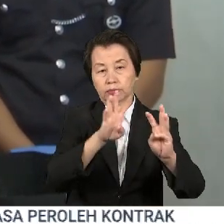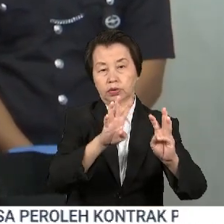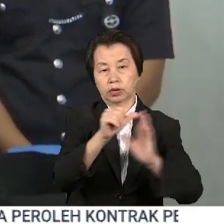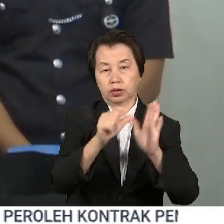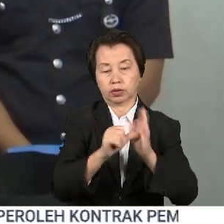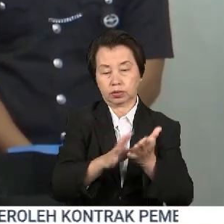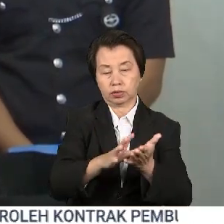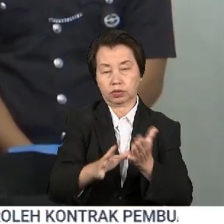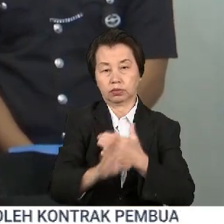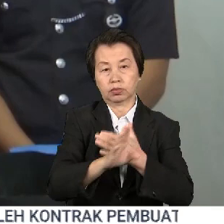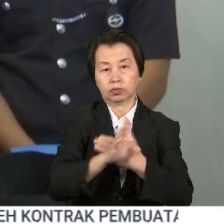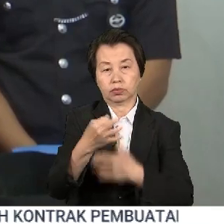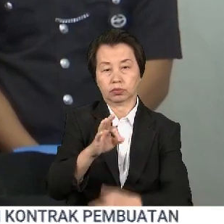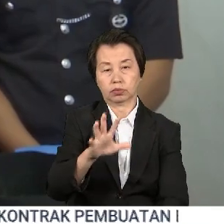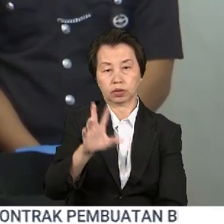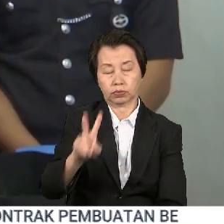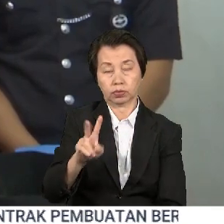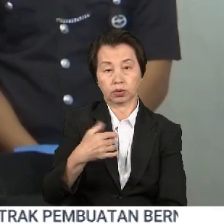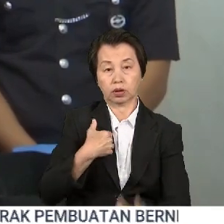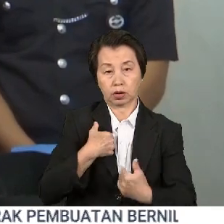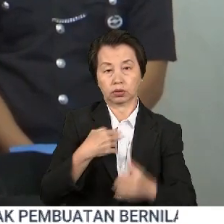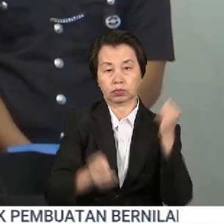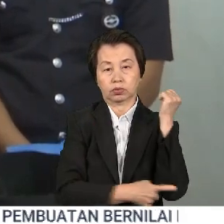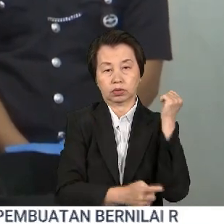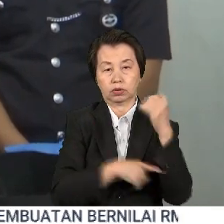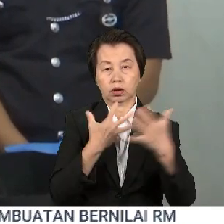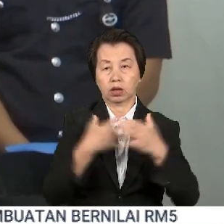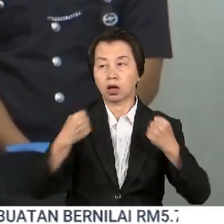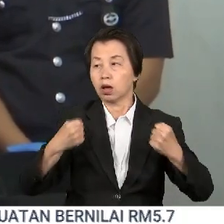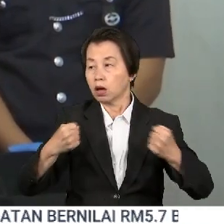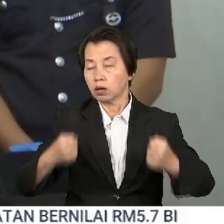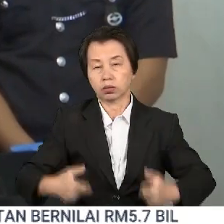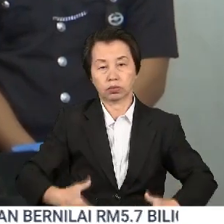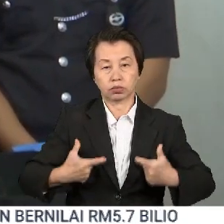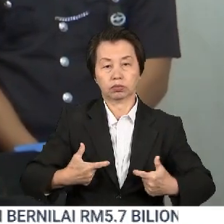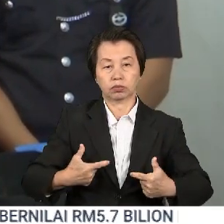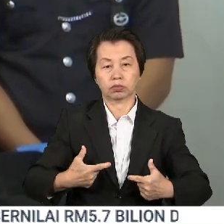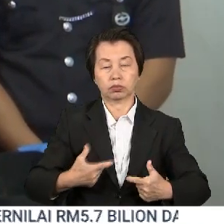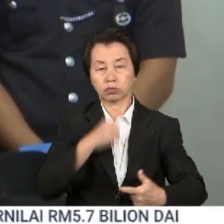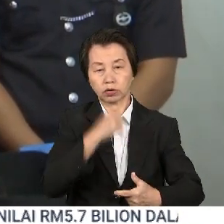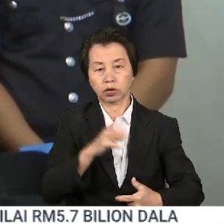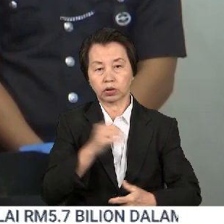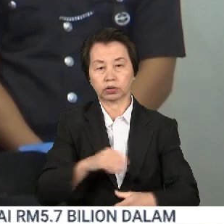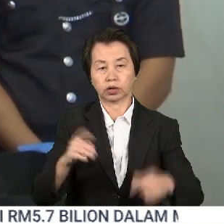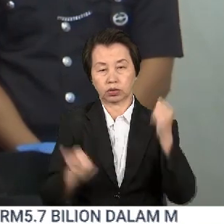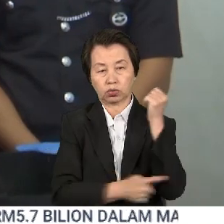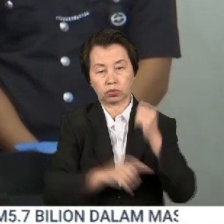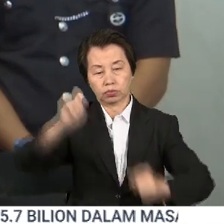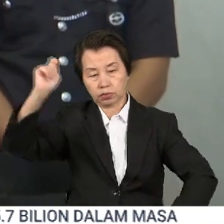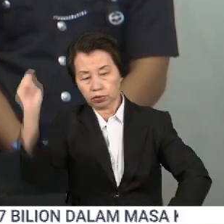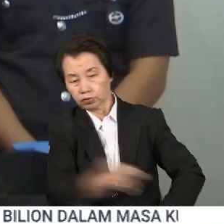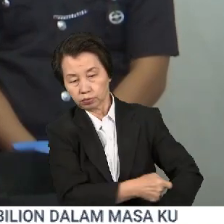Dadah Berbahaya 1952 yang memperuntukkan hukuman penjara seumur hidup dan dihukum dengan sebatan yang tidak kurang